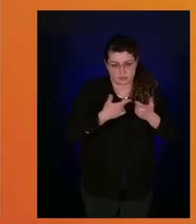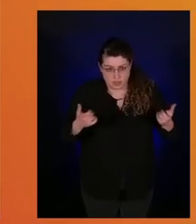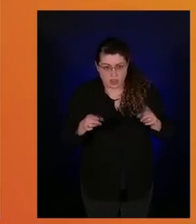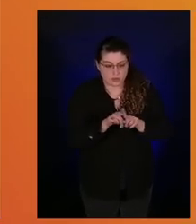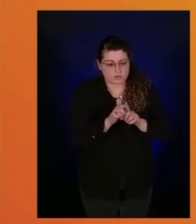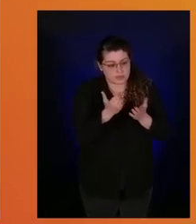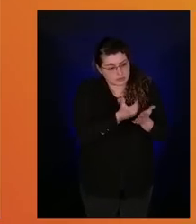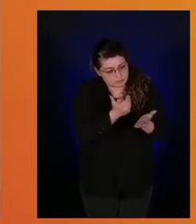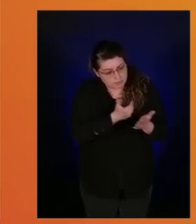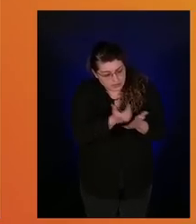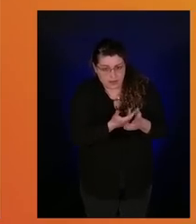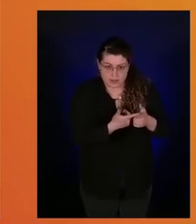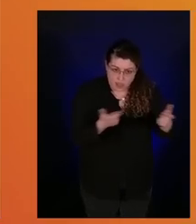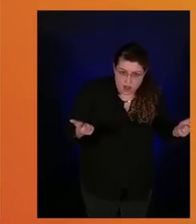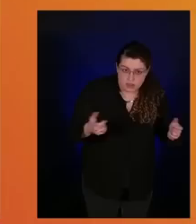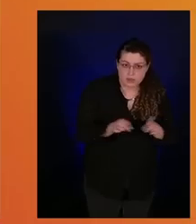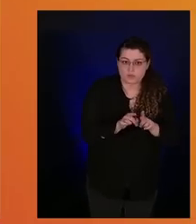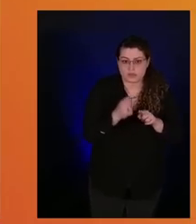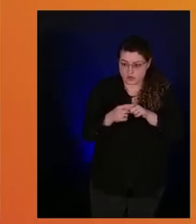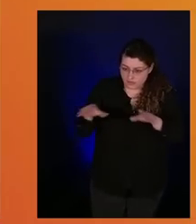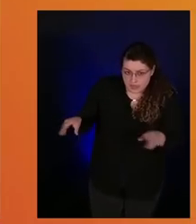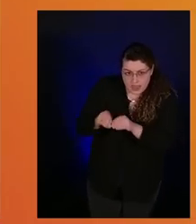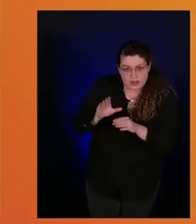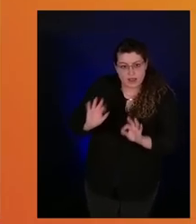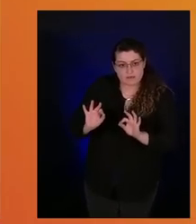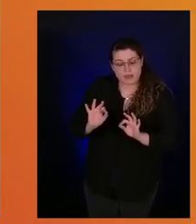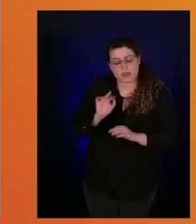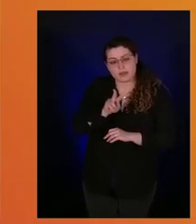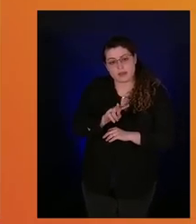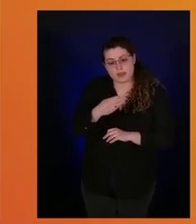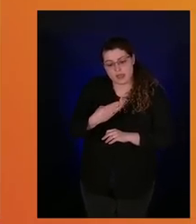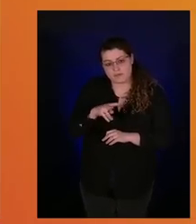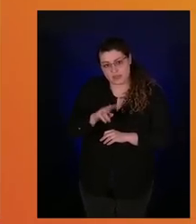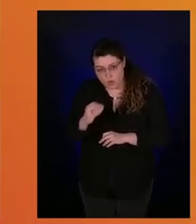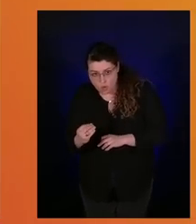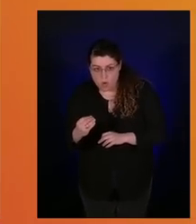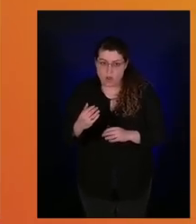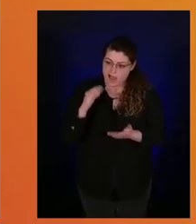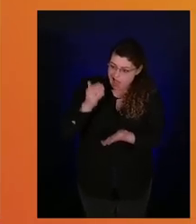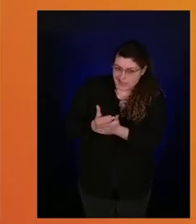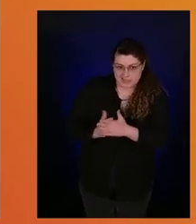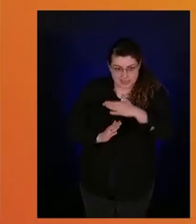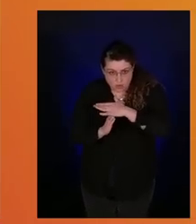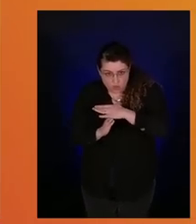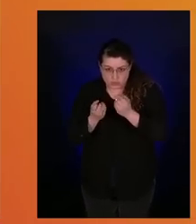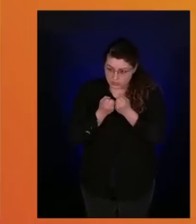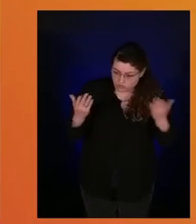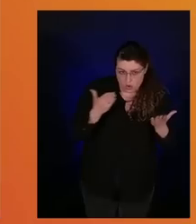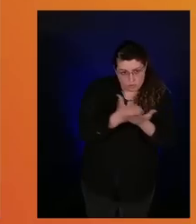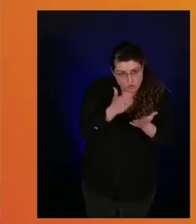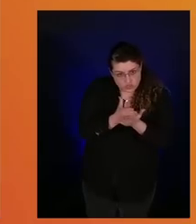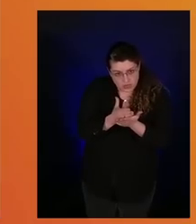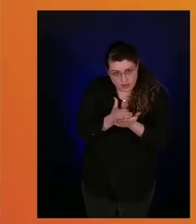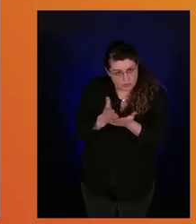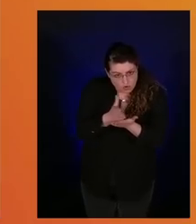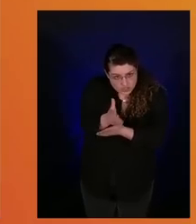la participation financière confédérale concernant la NVO, les arrêtés des comptes, ainsi que sur différents projets de budget